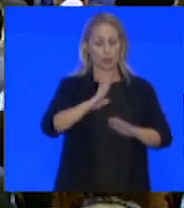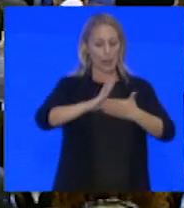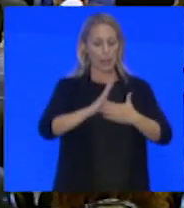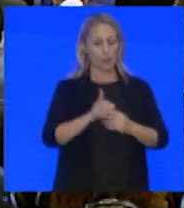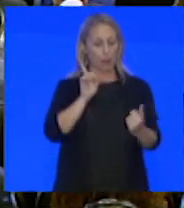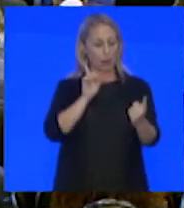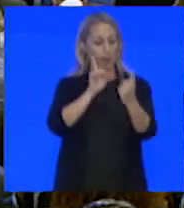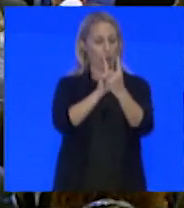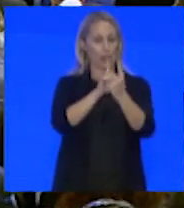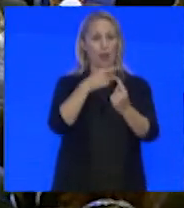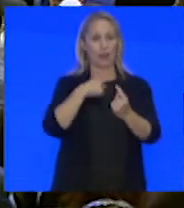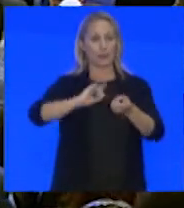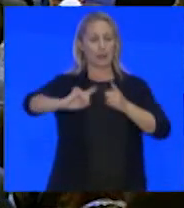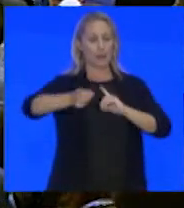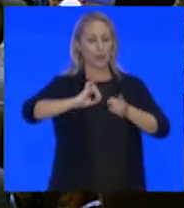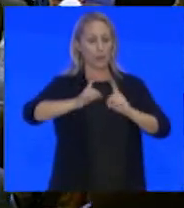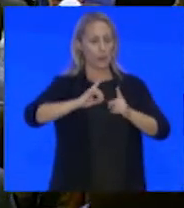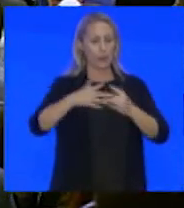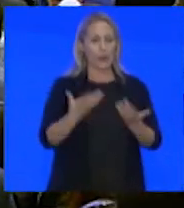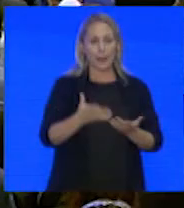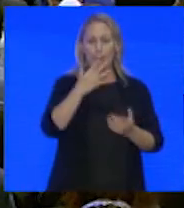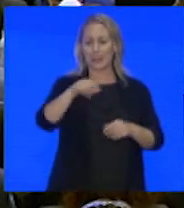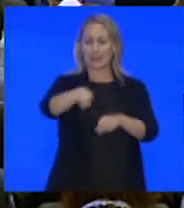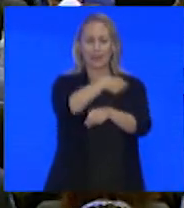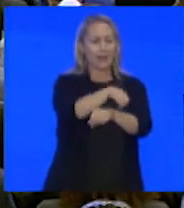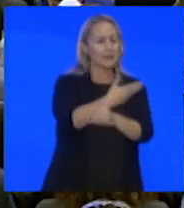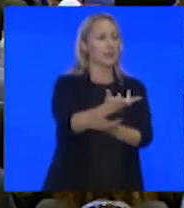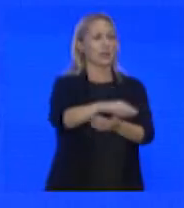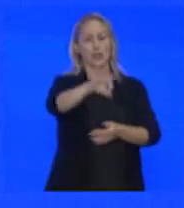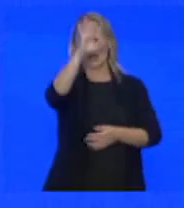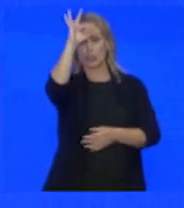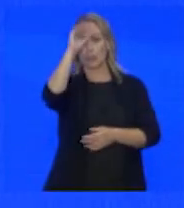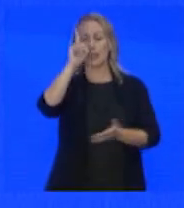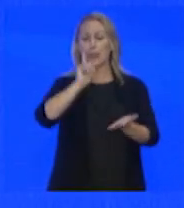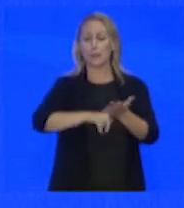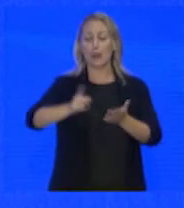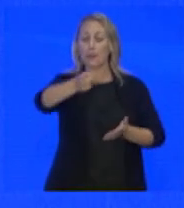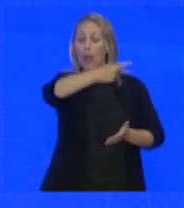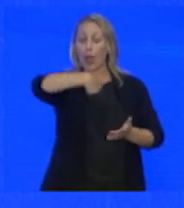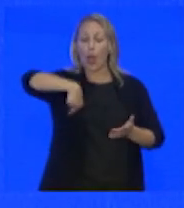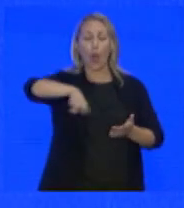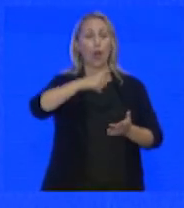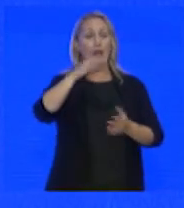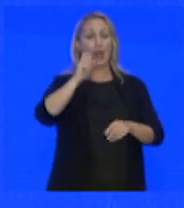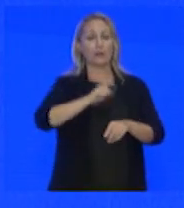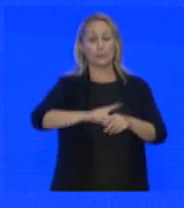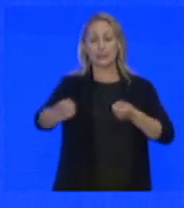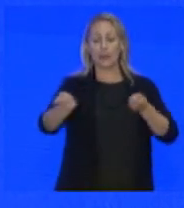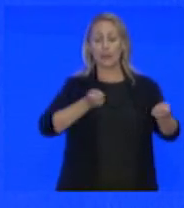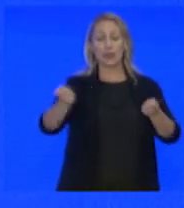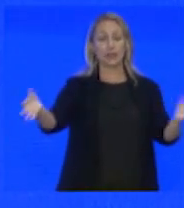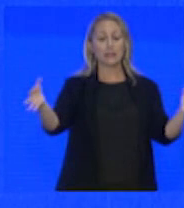γιατροί, νοσοκόμοι, δάσκαλοι, δικαστικοί υπάλληλοι, αστυνομικοί. Πρέπει να ψηφιοποιήσουμε την ενδοδιοικητική